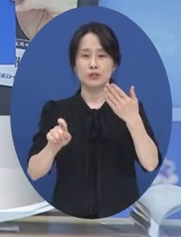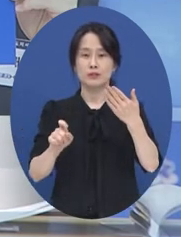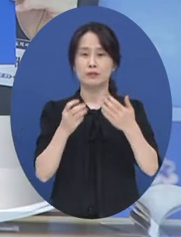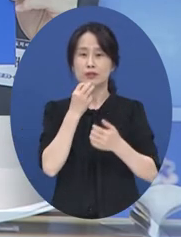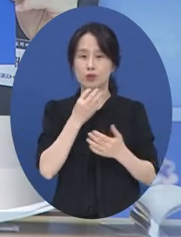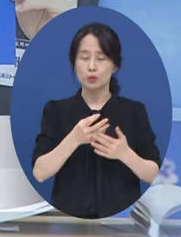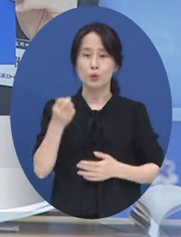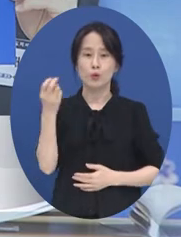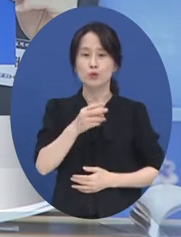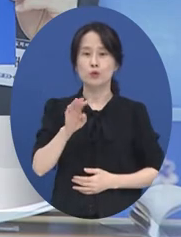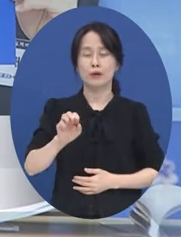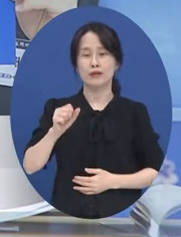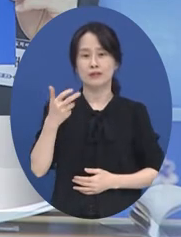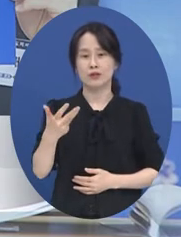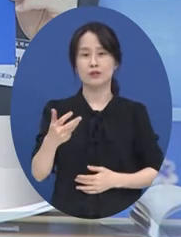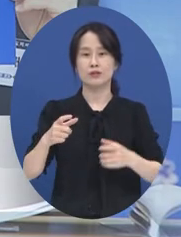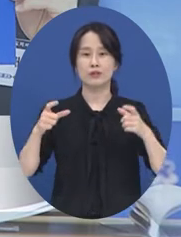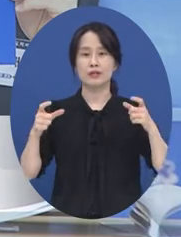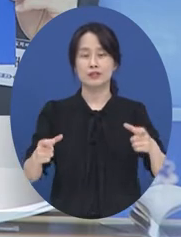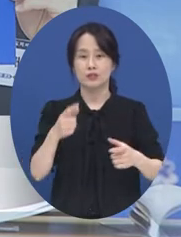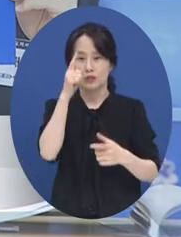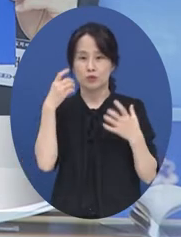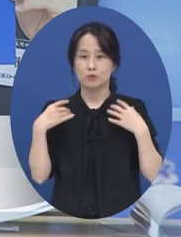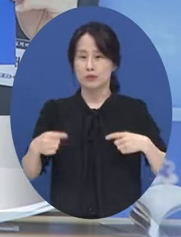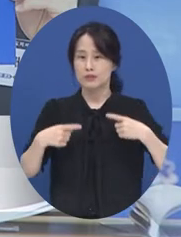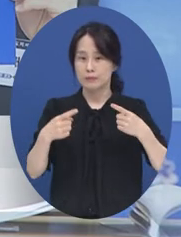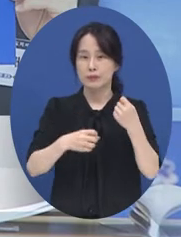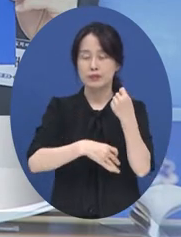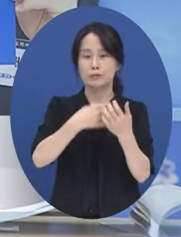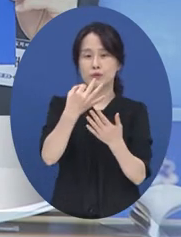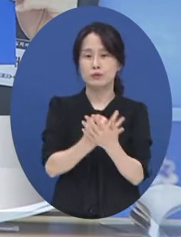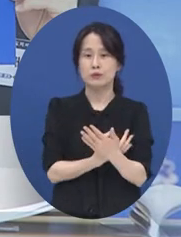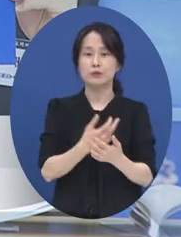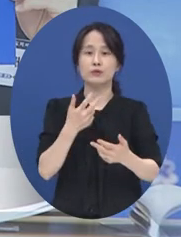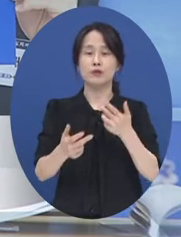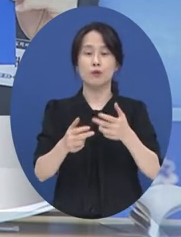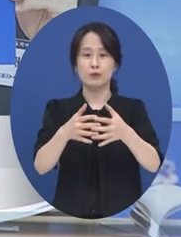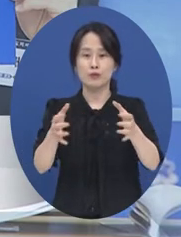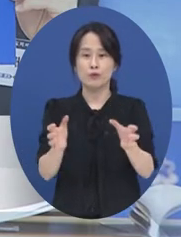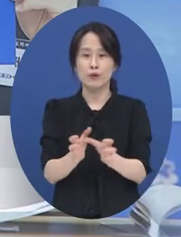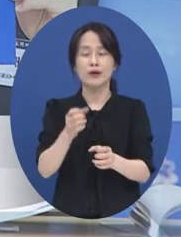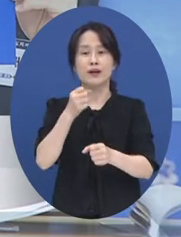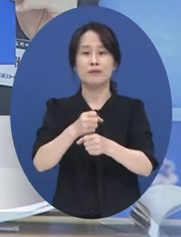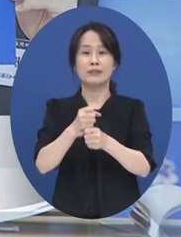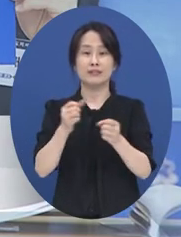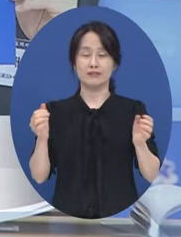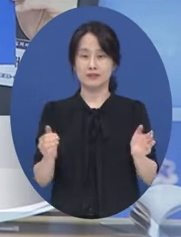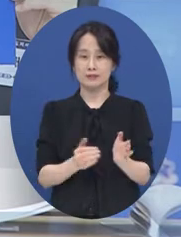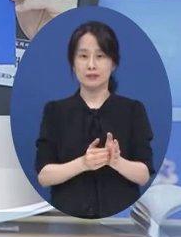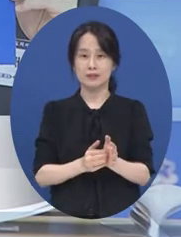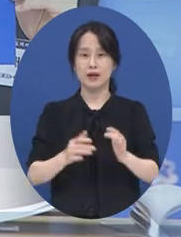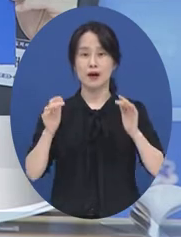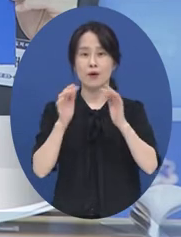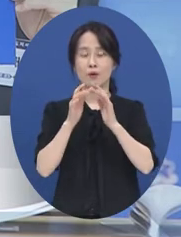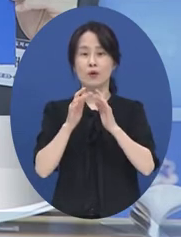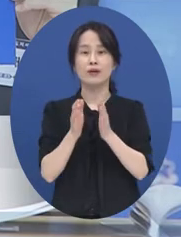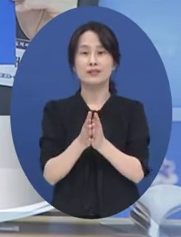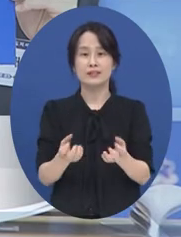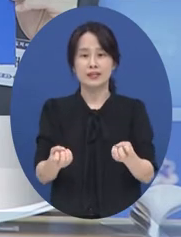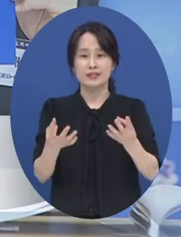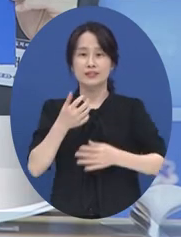포함한 48개 지방정부가 참여한 기본소득 지방정부협의회가 정식 출범을 알렸는데요. 온라인 출범식